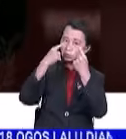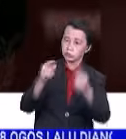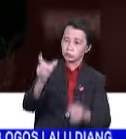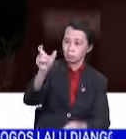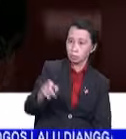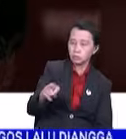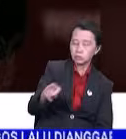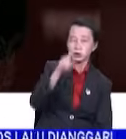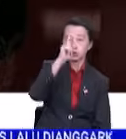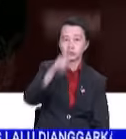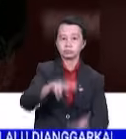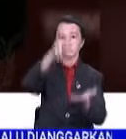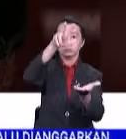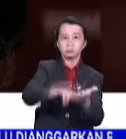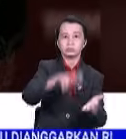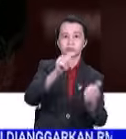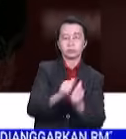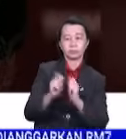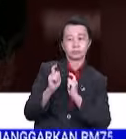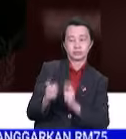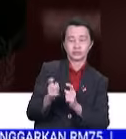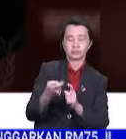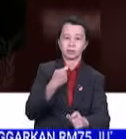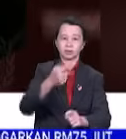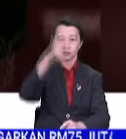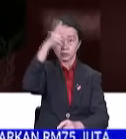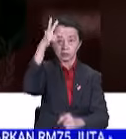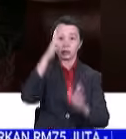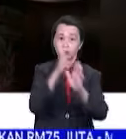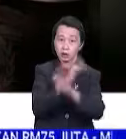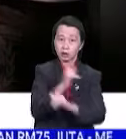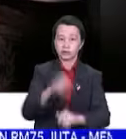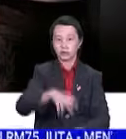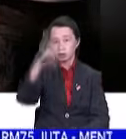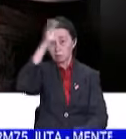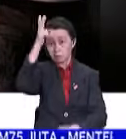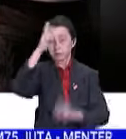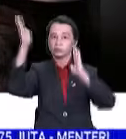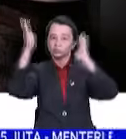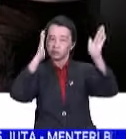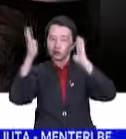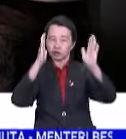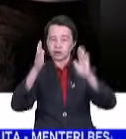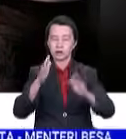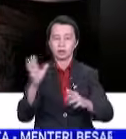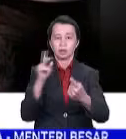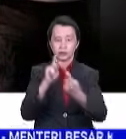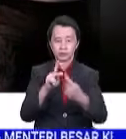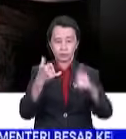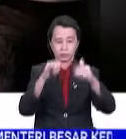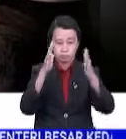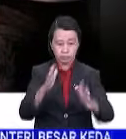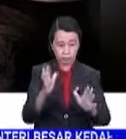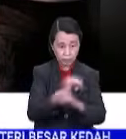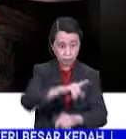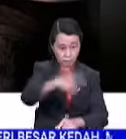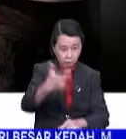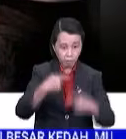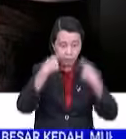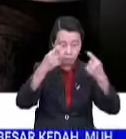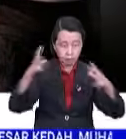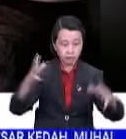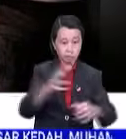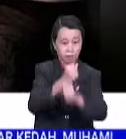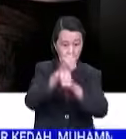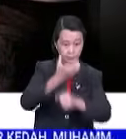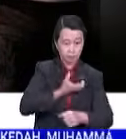itu pastinya akan di i'tiraf dengan ganjaran dari kerajaan negeri dan juga Kerajaan pusat termasuk juga kepada asli Sarawak lain yang percaya